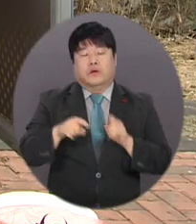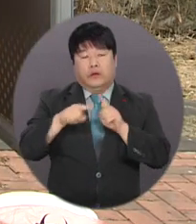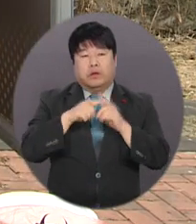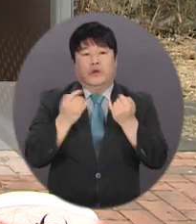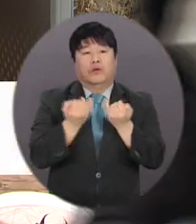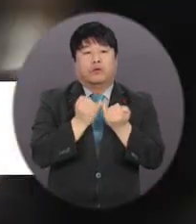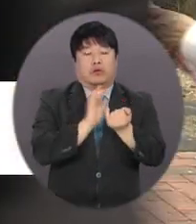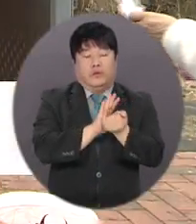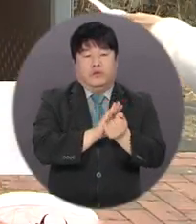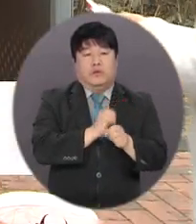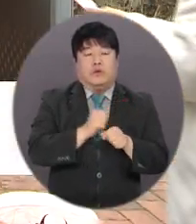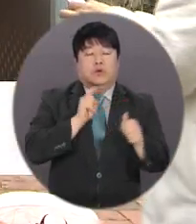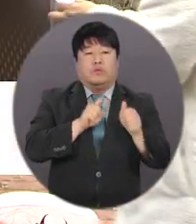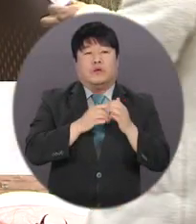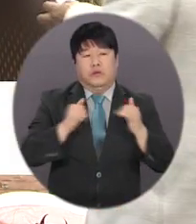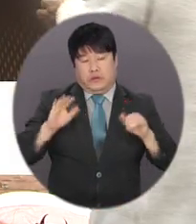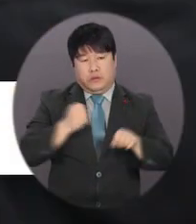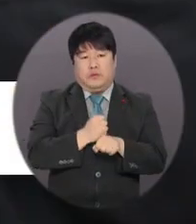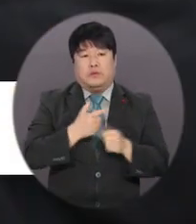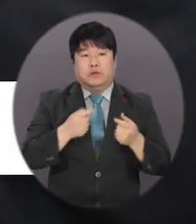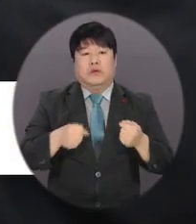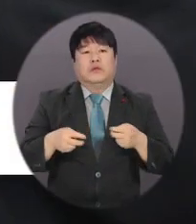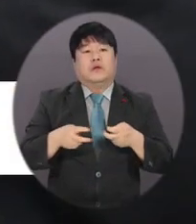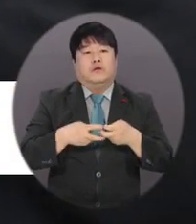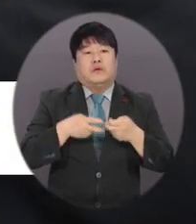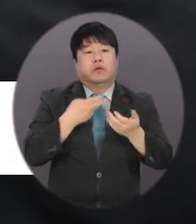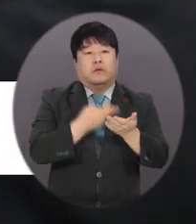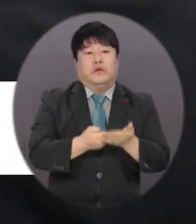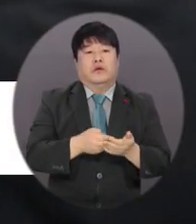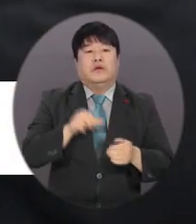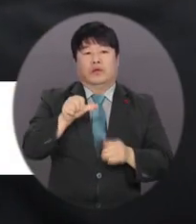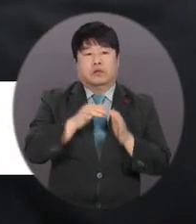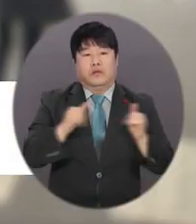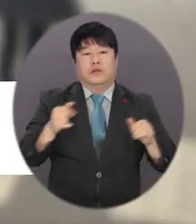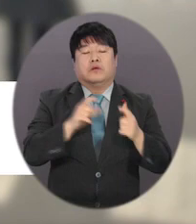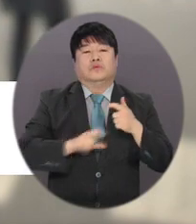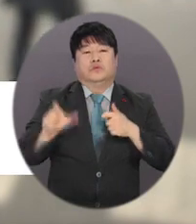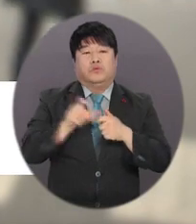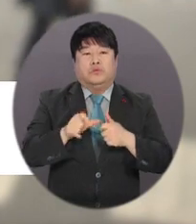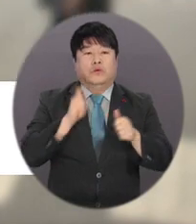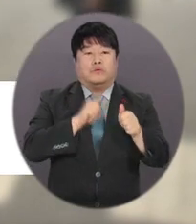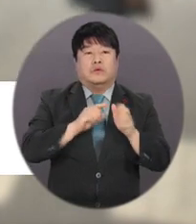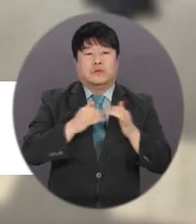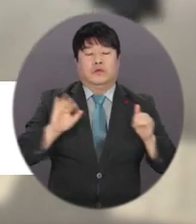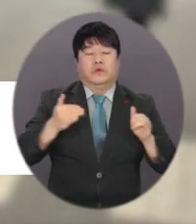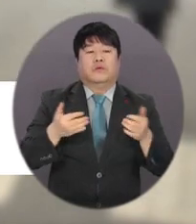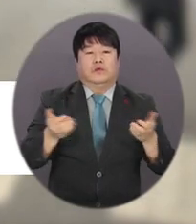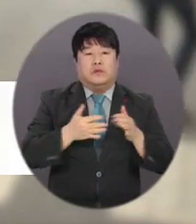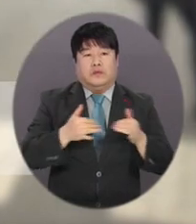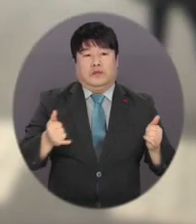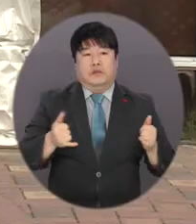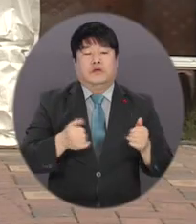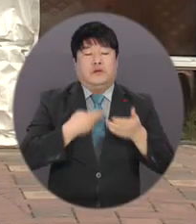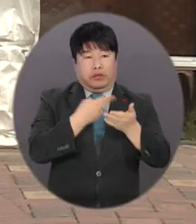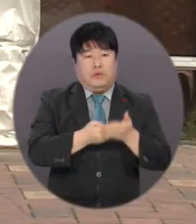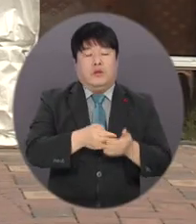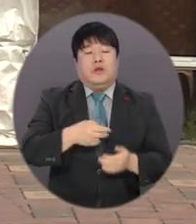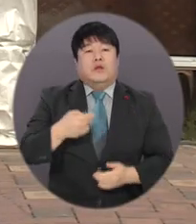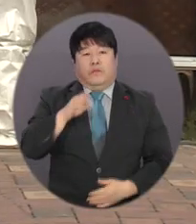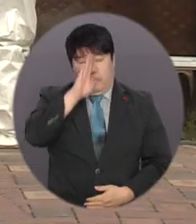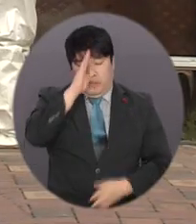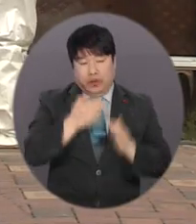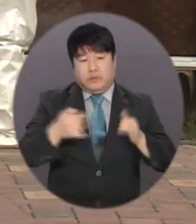같은 병동 동료와 입원 환자 등 5명이 추가로 확진 판정을 받아 직원과 입원 환자 1,200명에 대한